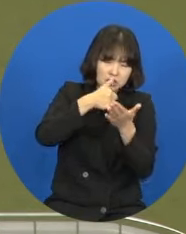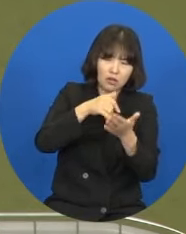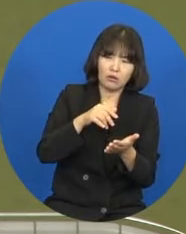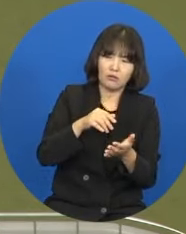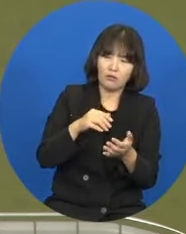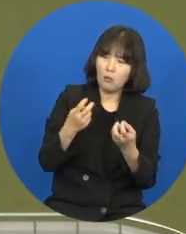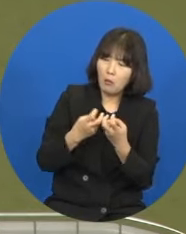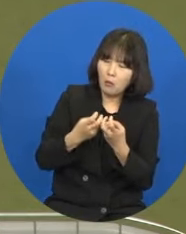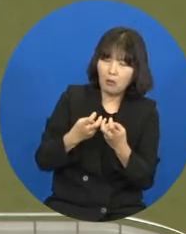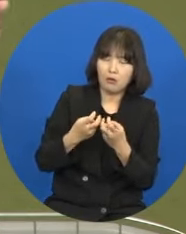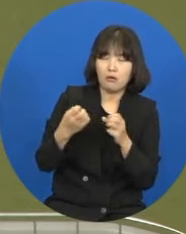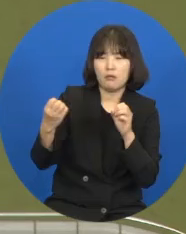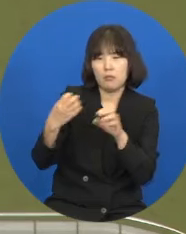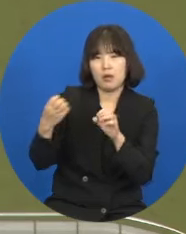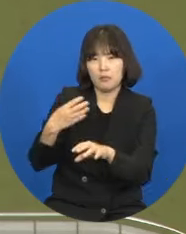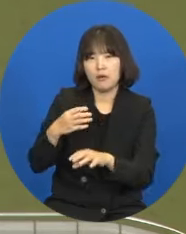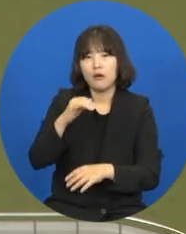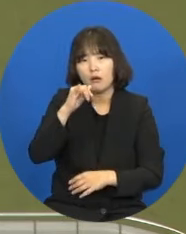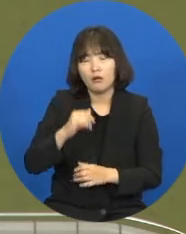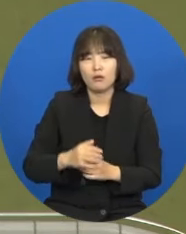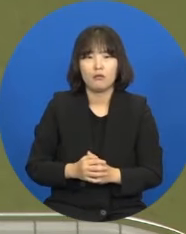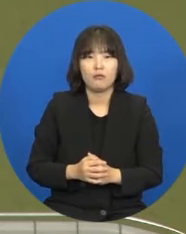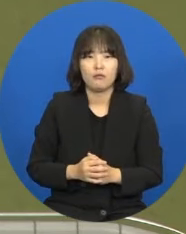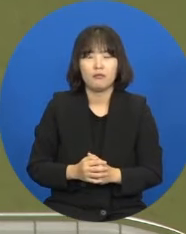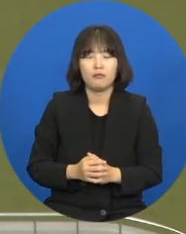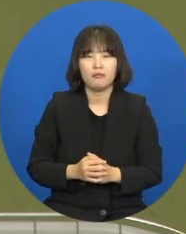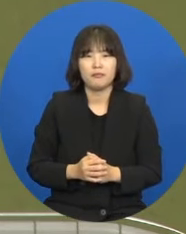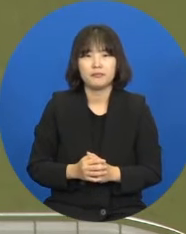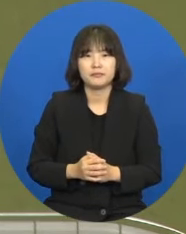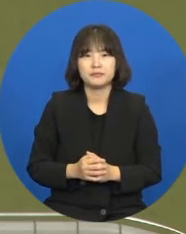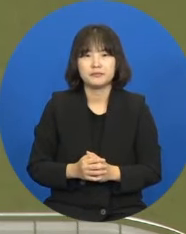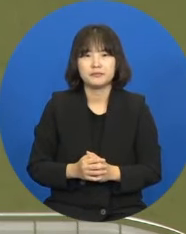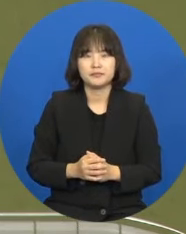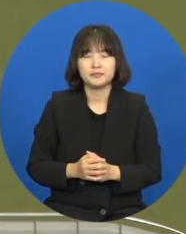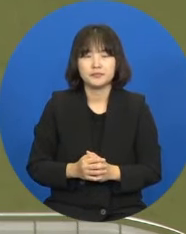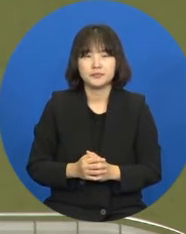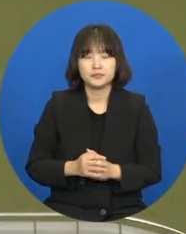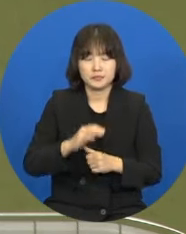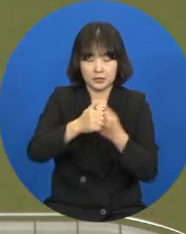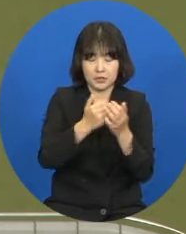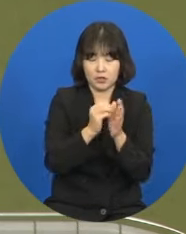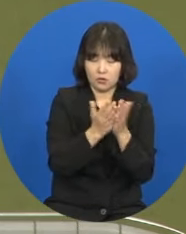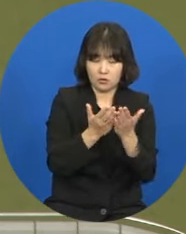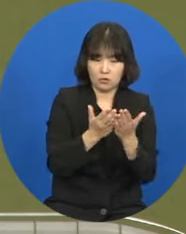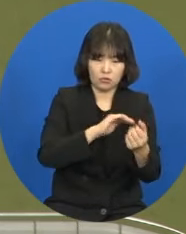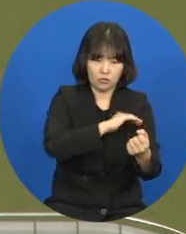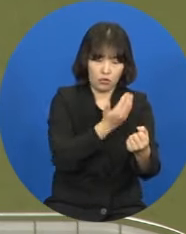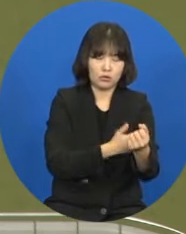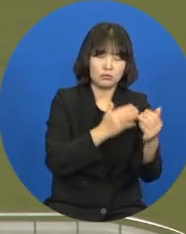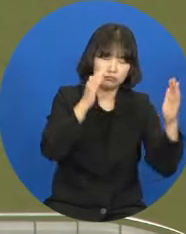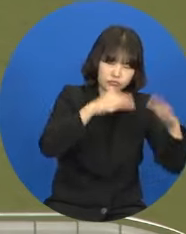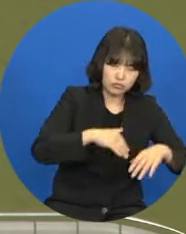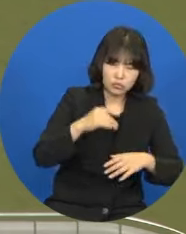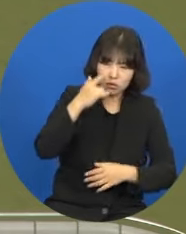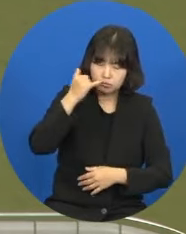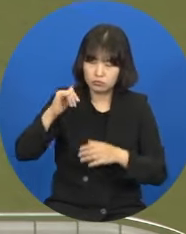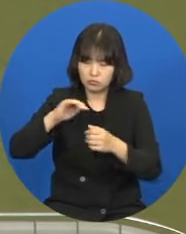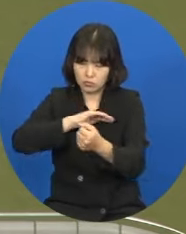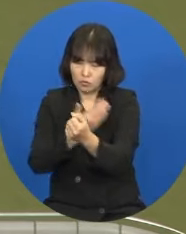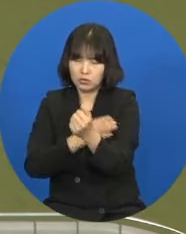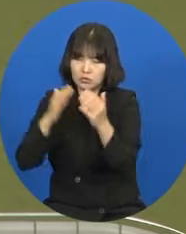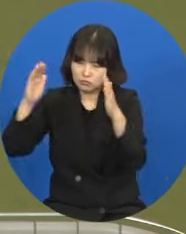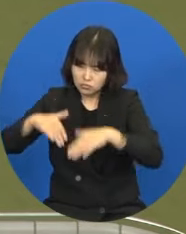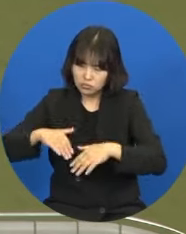무너졌어요 지금 우리가 이런 시대를 살아가고 있습니다 성경의 권위도 무너지고 부모의 권위도 무너지고